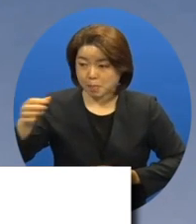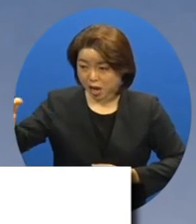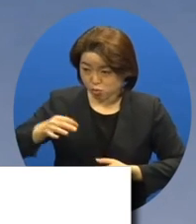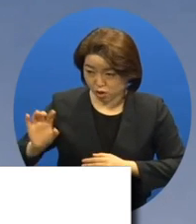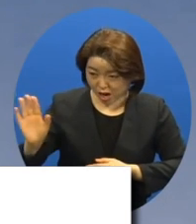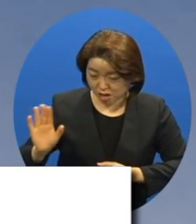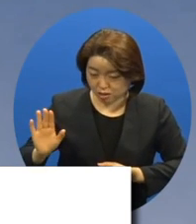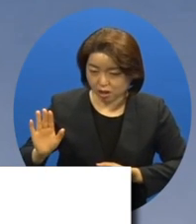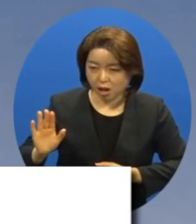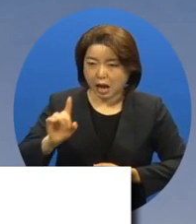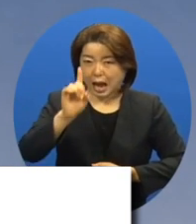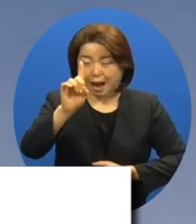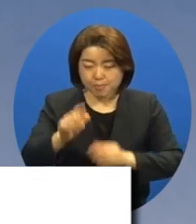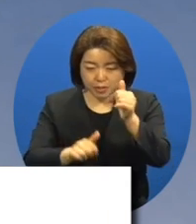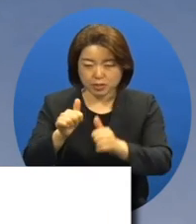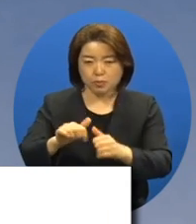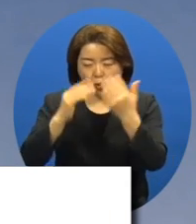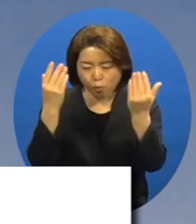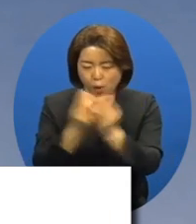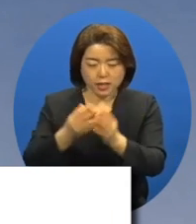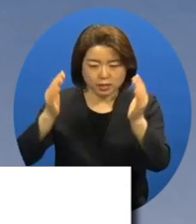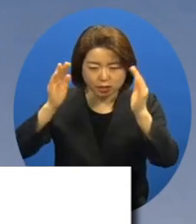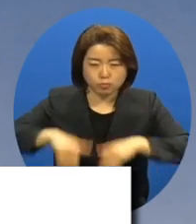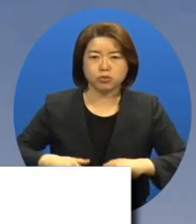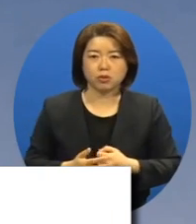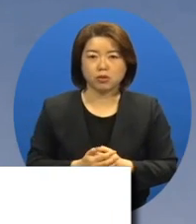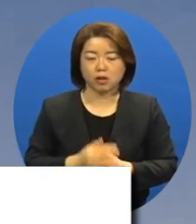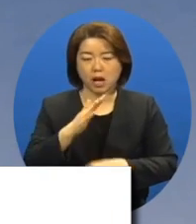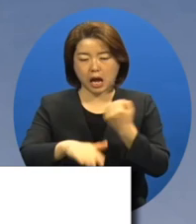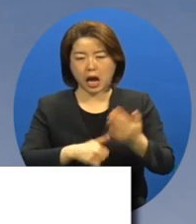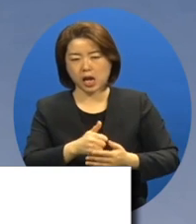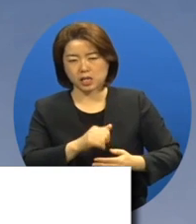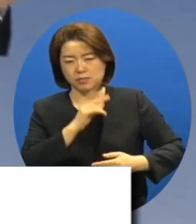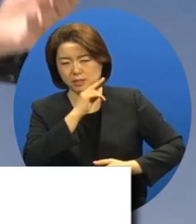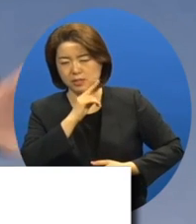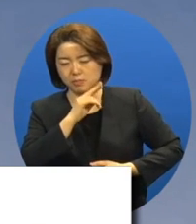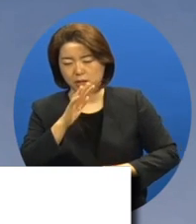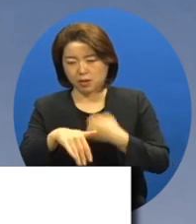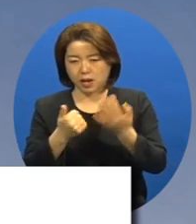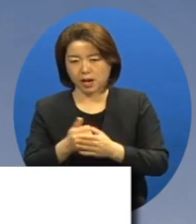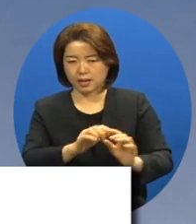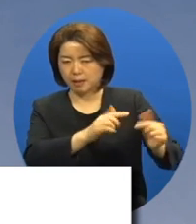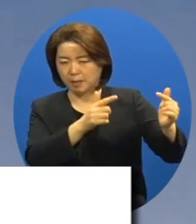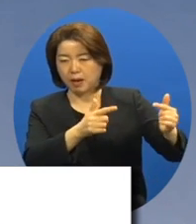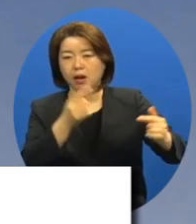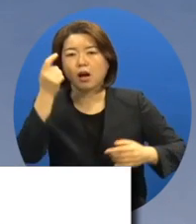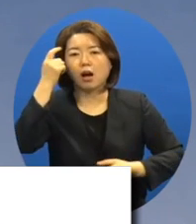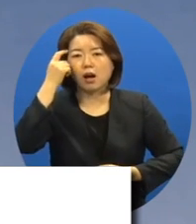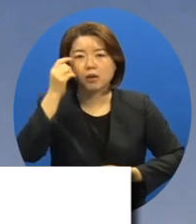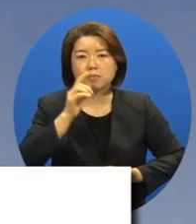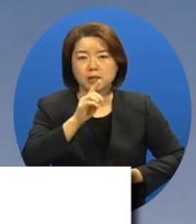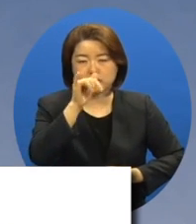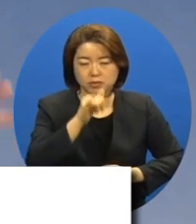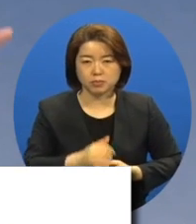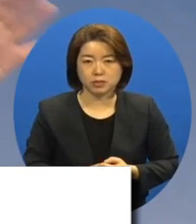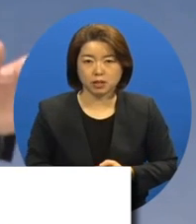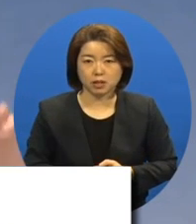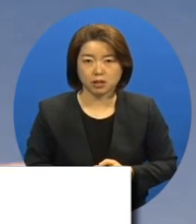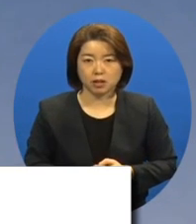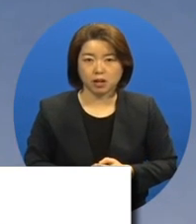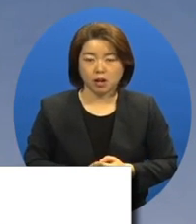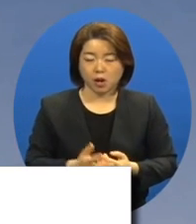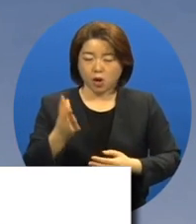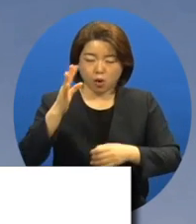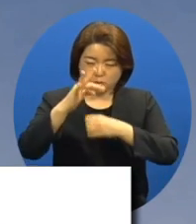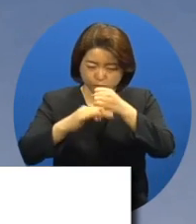완전히 무너졌습니다 하나님을 의심하고 하나님을 부인 하기까지 했어 그런 몇 년